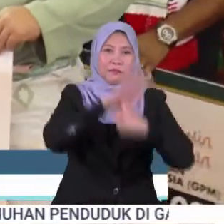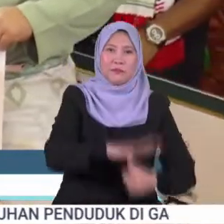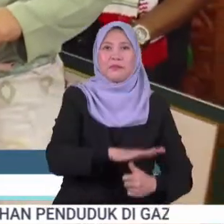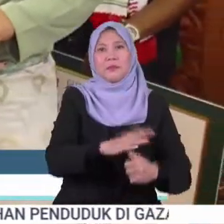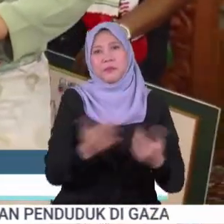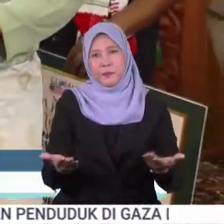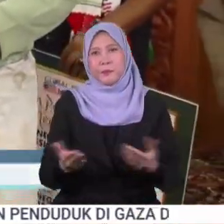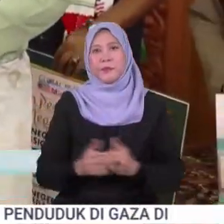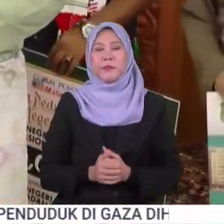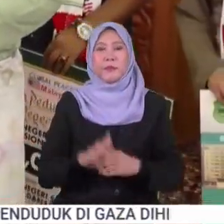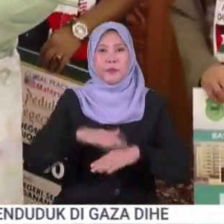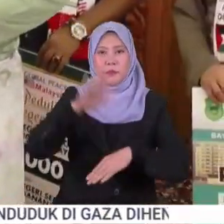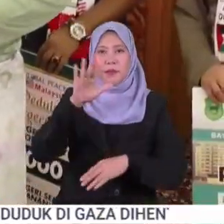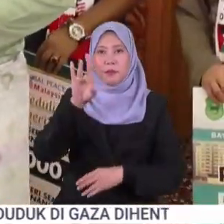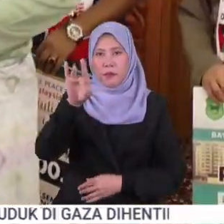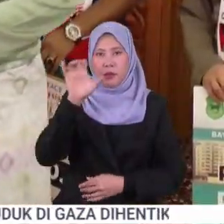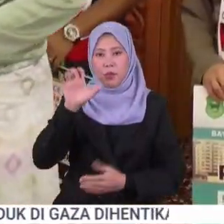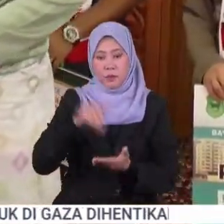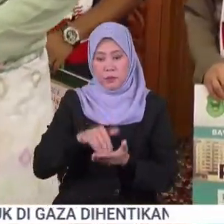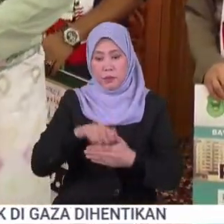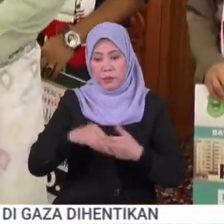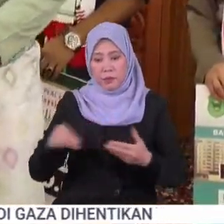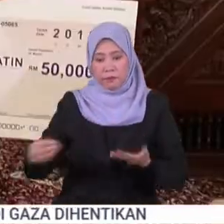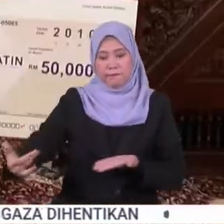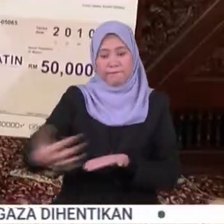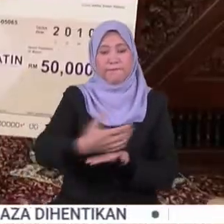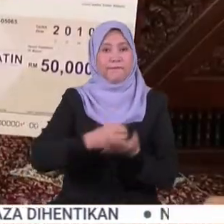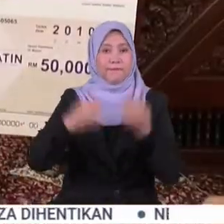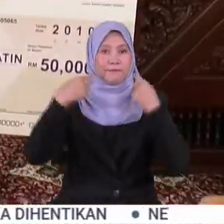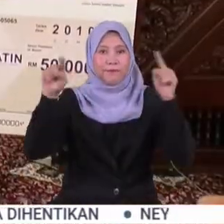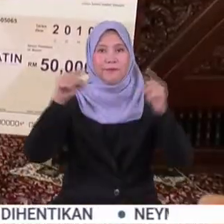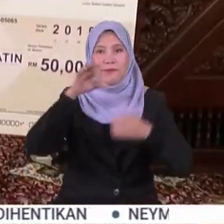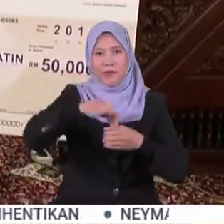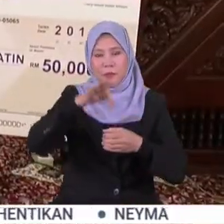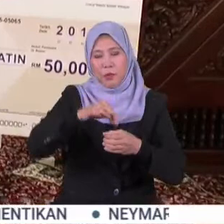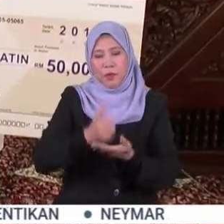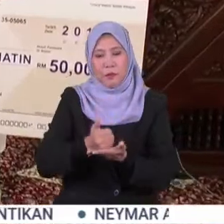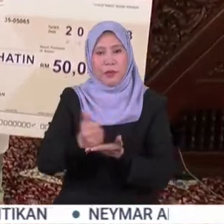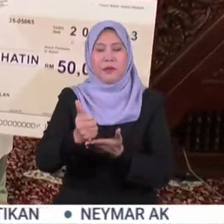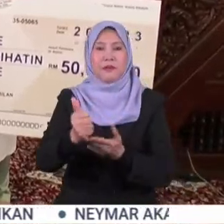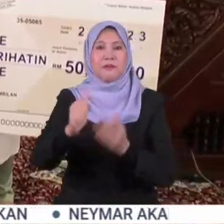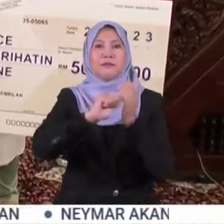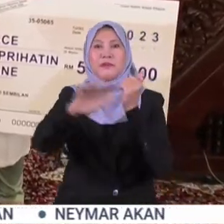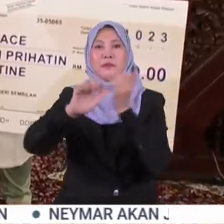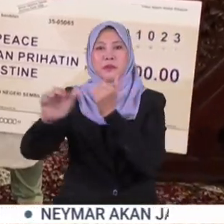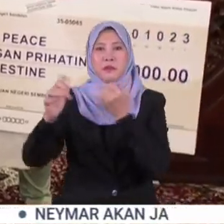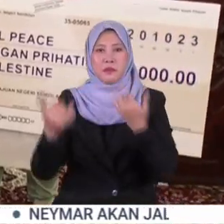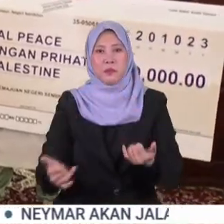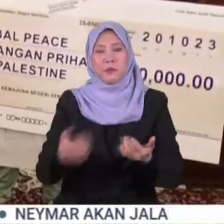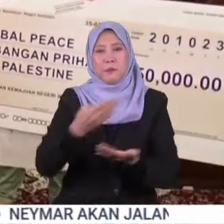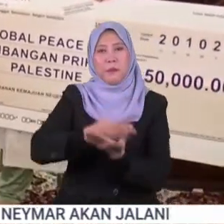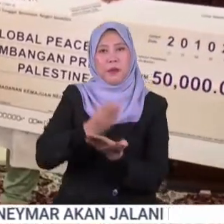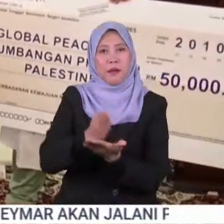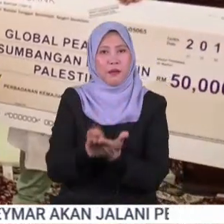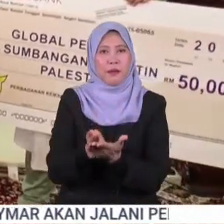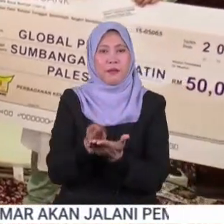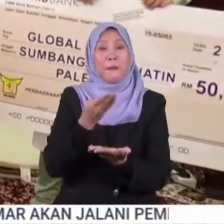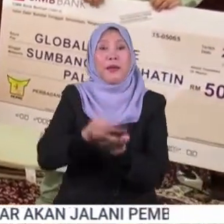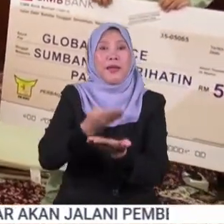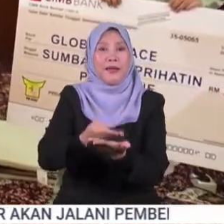Setakat ini, lebih RM800,000 berjaya dikumpulkan melalui tabung amanah di bawah kempen yang dikendalikan mendahari kerajaan